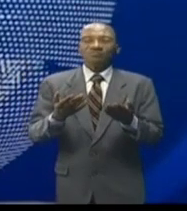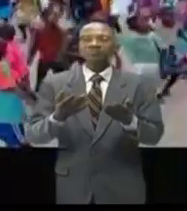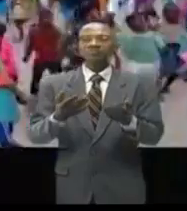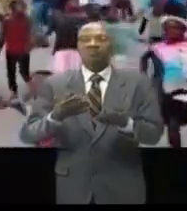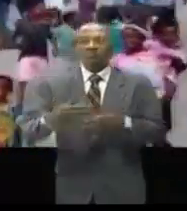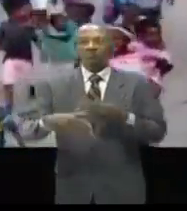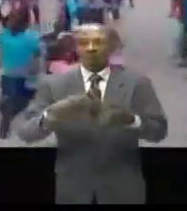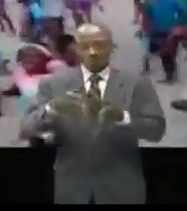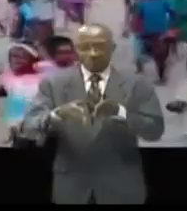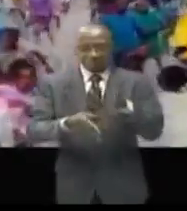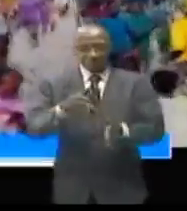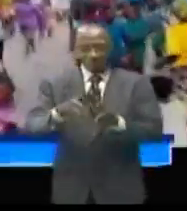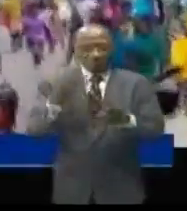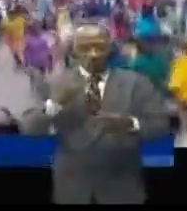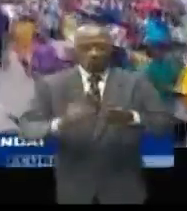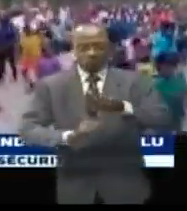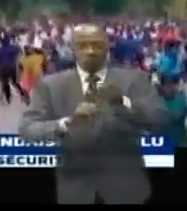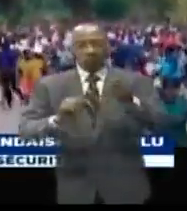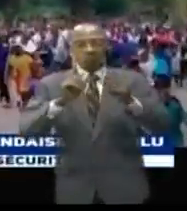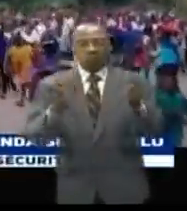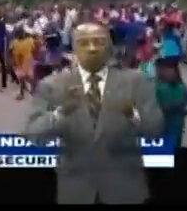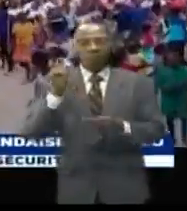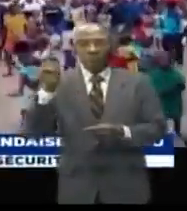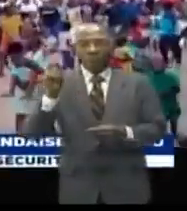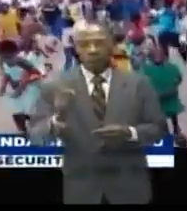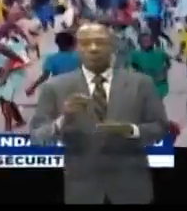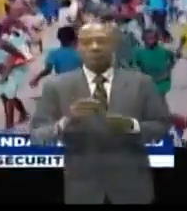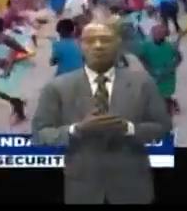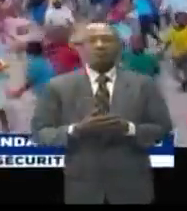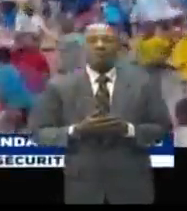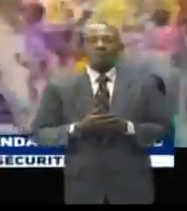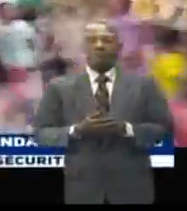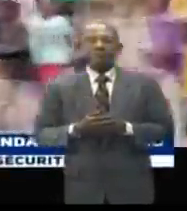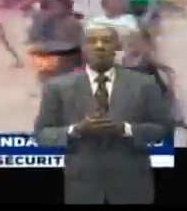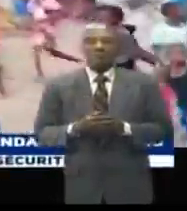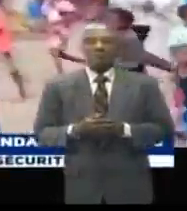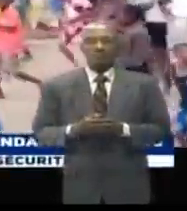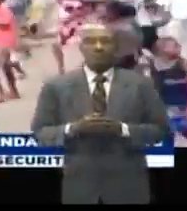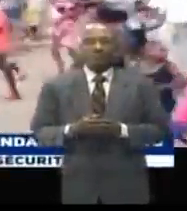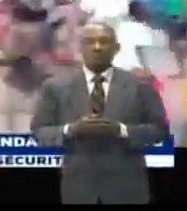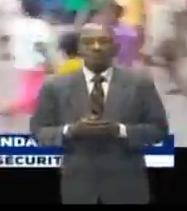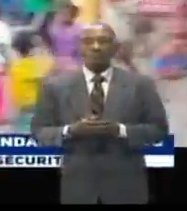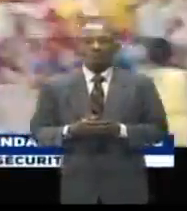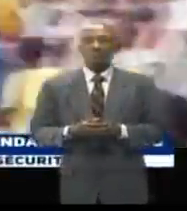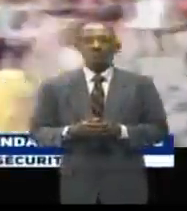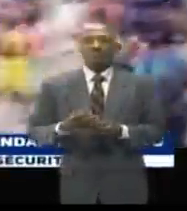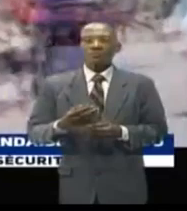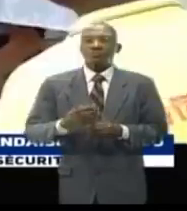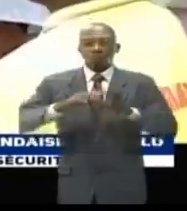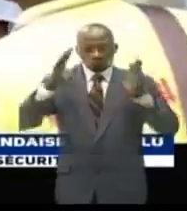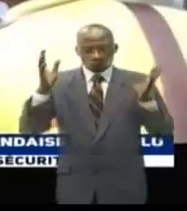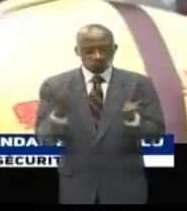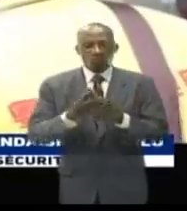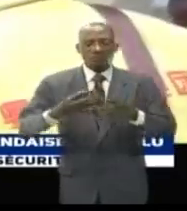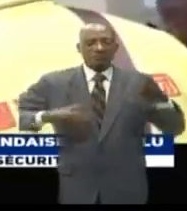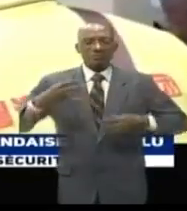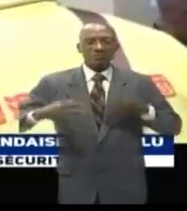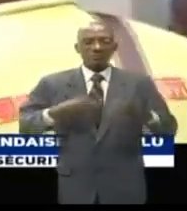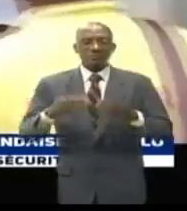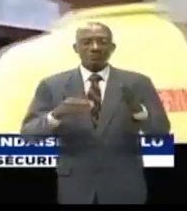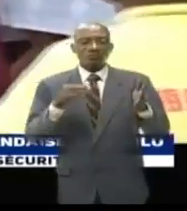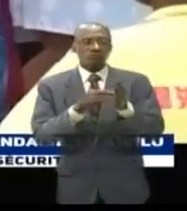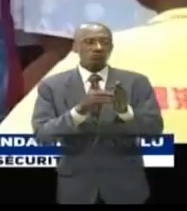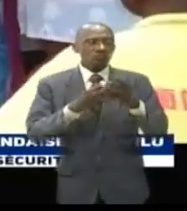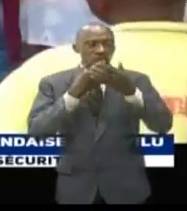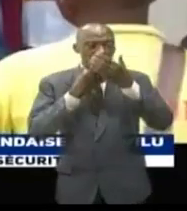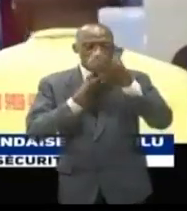la République démocratique du Congo fait face à une guerre barbare d'agression rwandaise aujourd'hui tous ces filles et fils sont